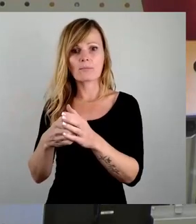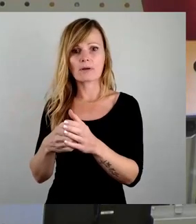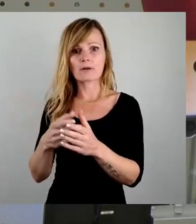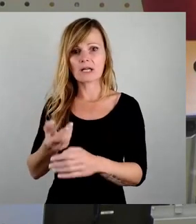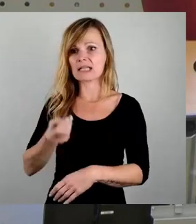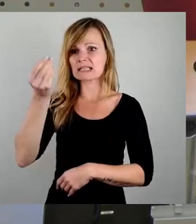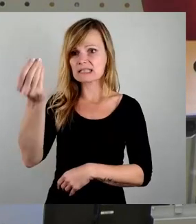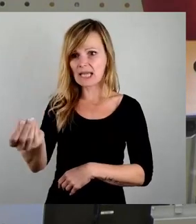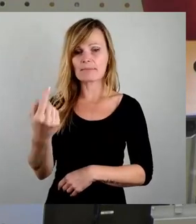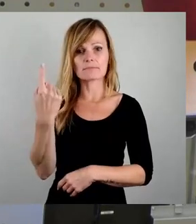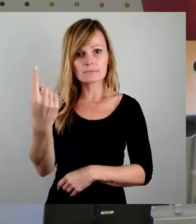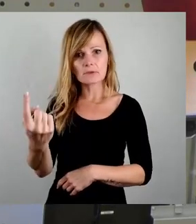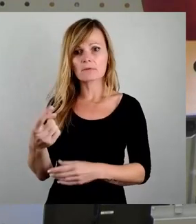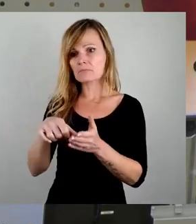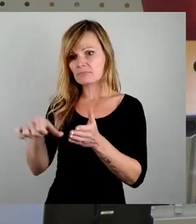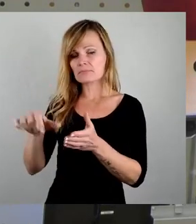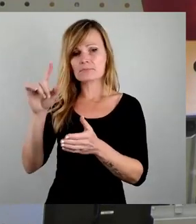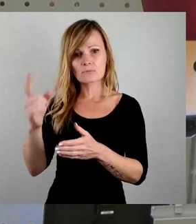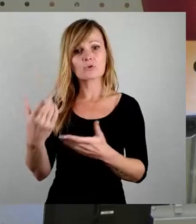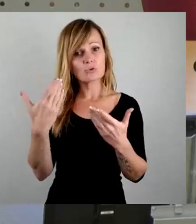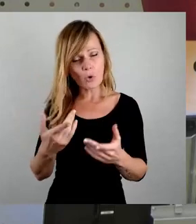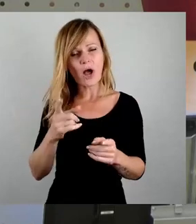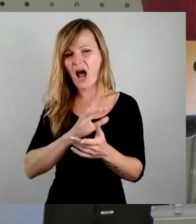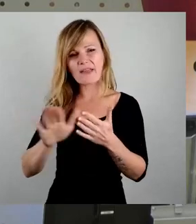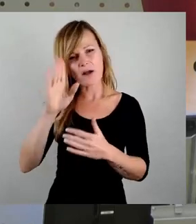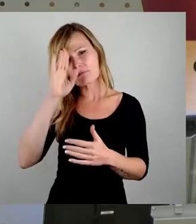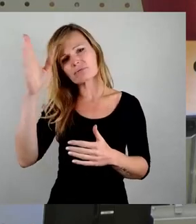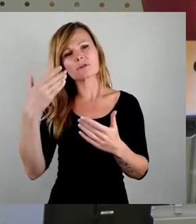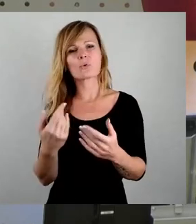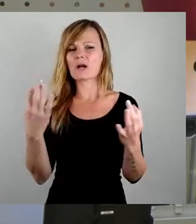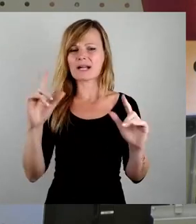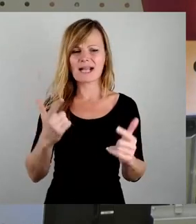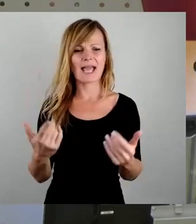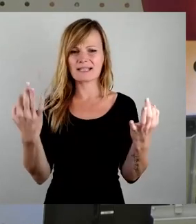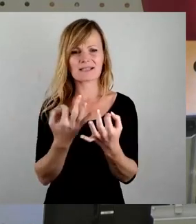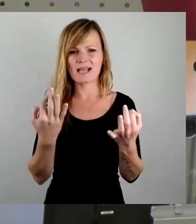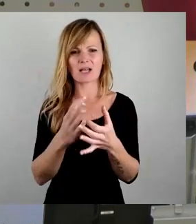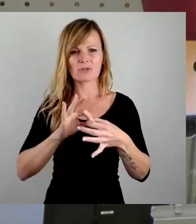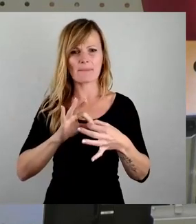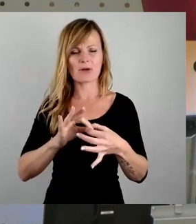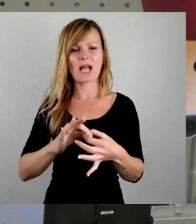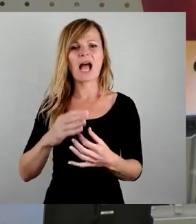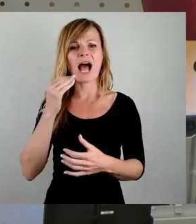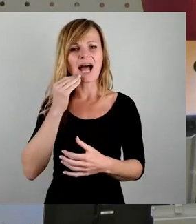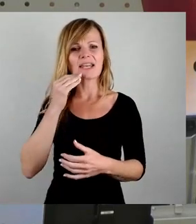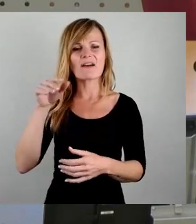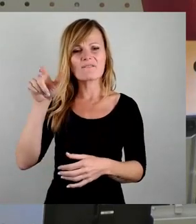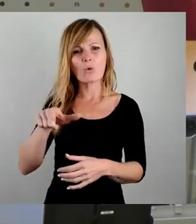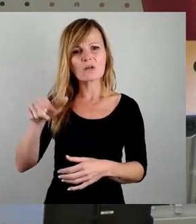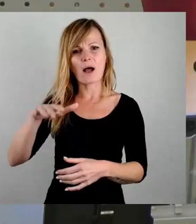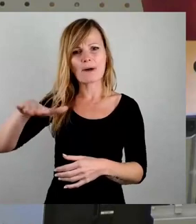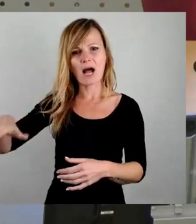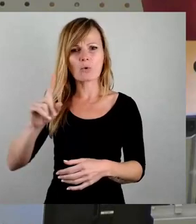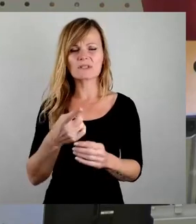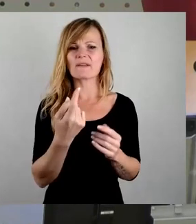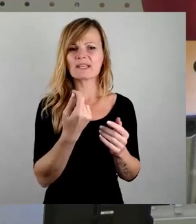ist willkürlich. Es gibt keinen Sachzusammenhang zwischen Anwohnerparken und Finanzierung der DVB. Es gibt einfach keinen